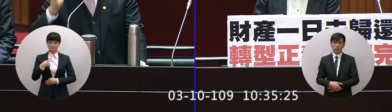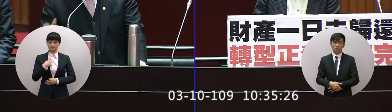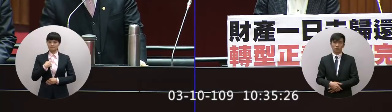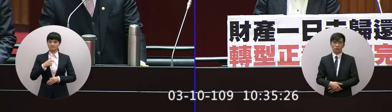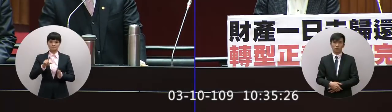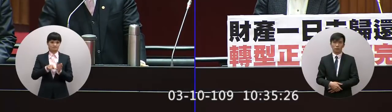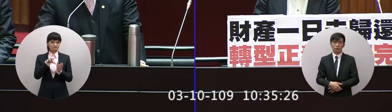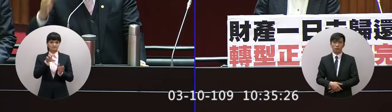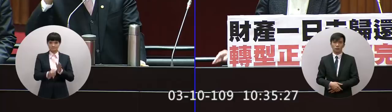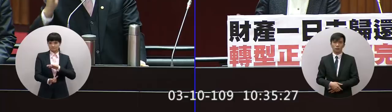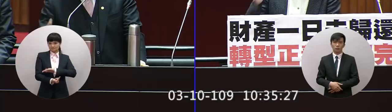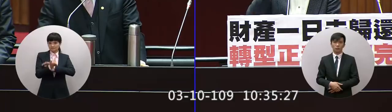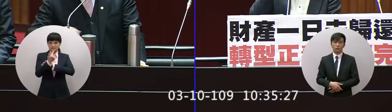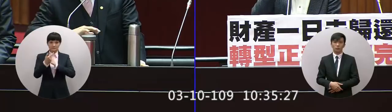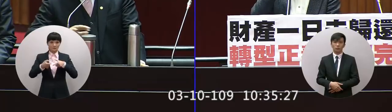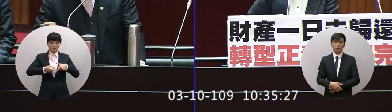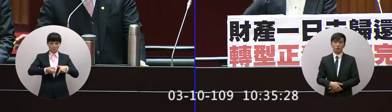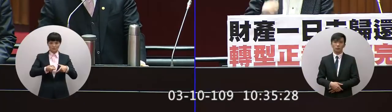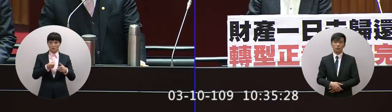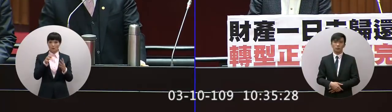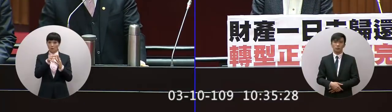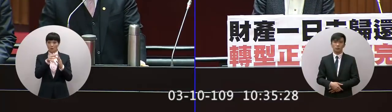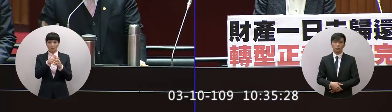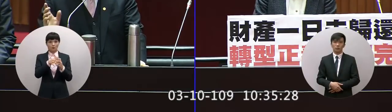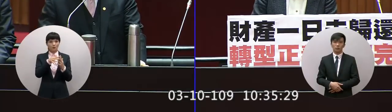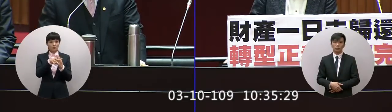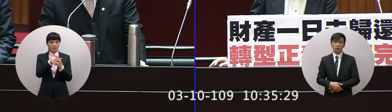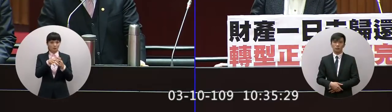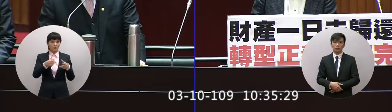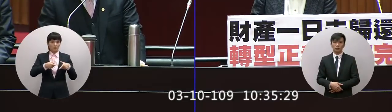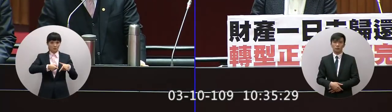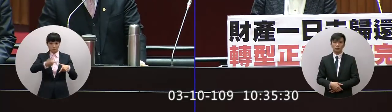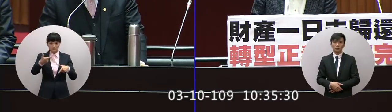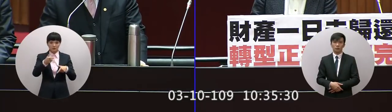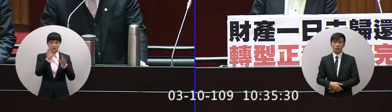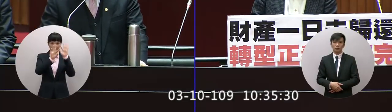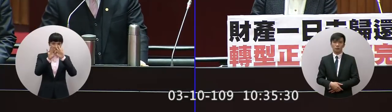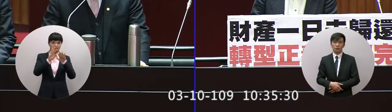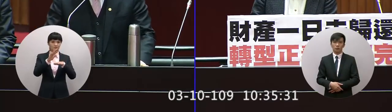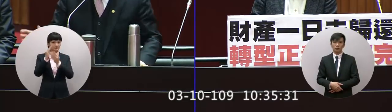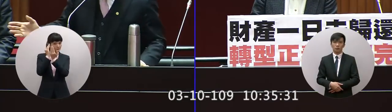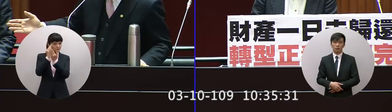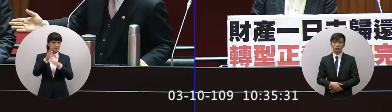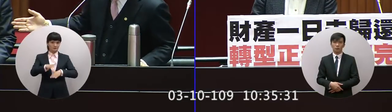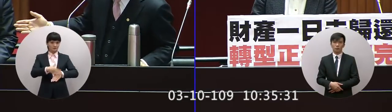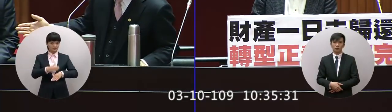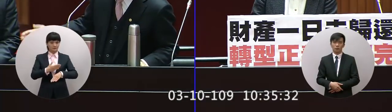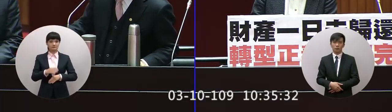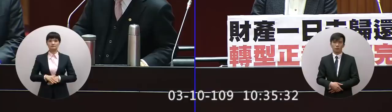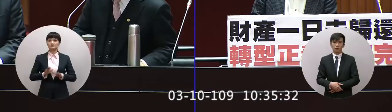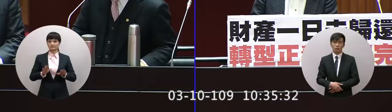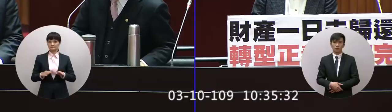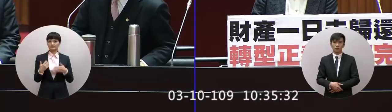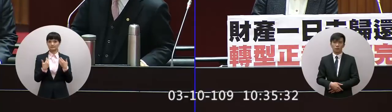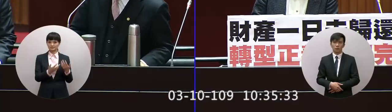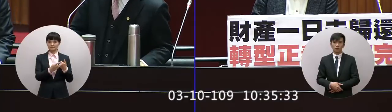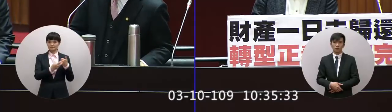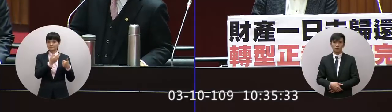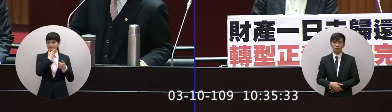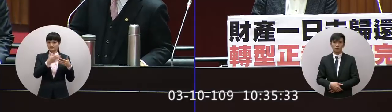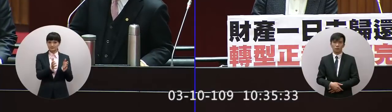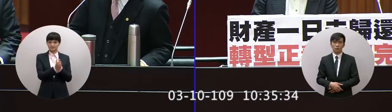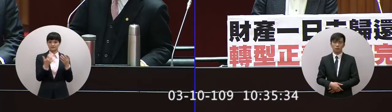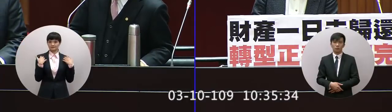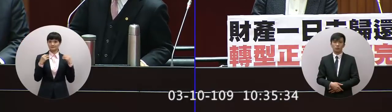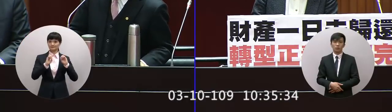速、最透明、最没有隐匿的情形向国人同胞报告。我请卫福部给你说明一下。 跟